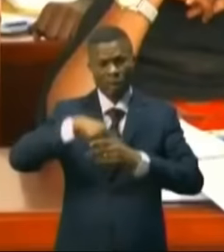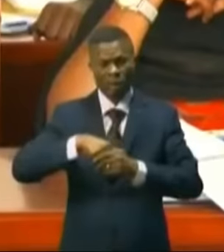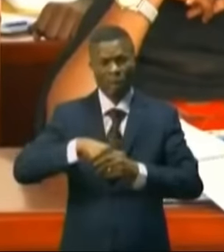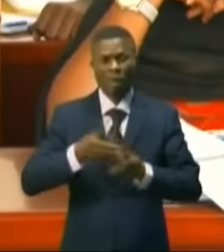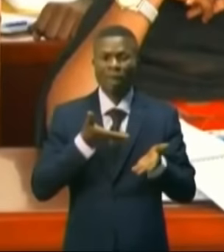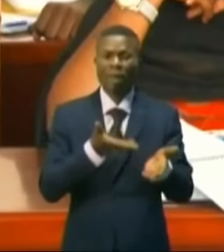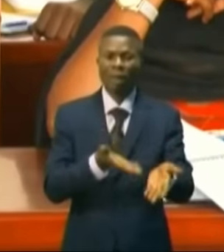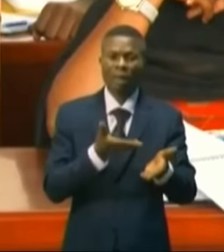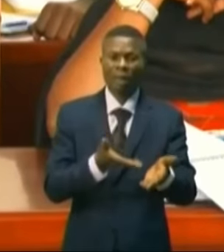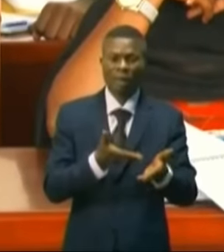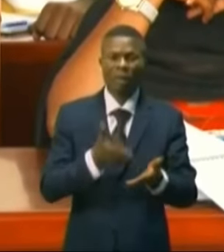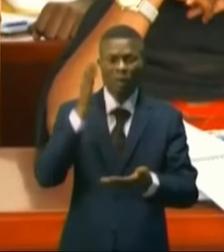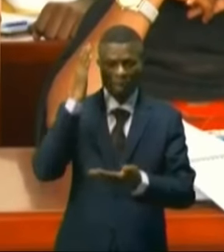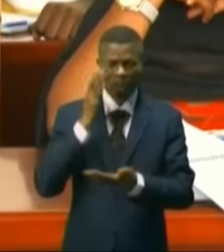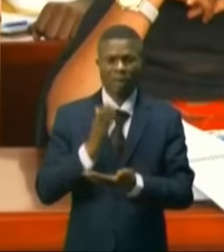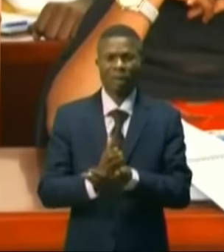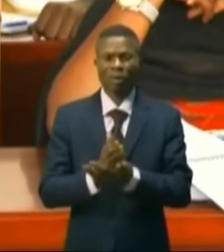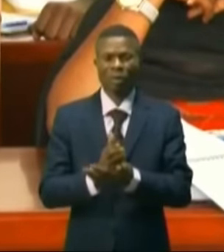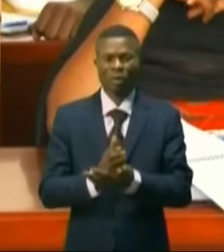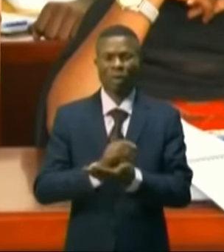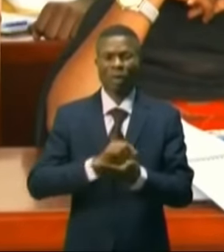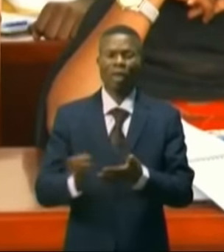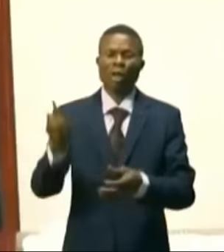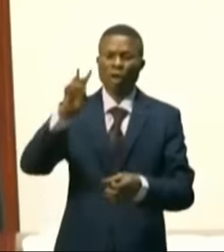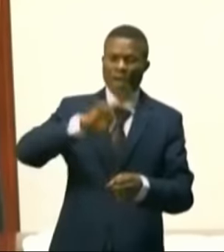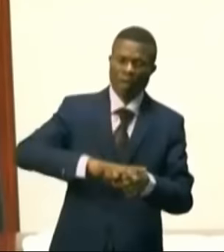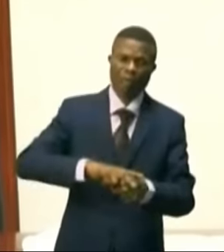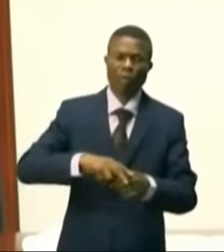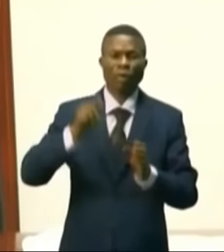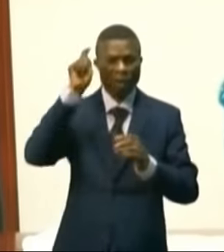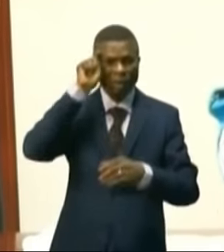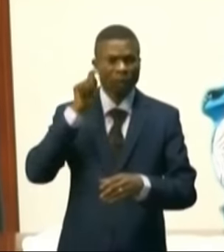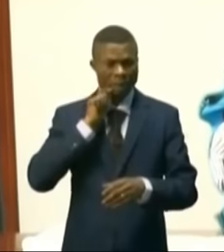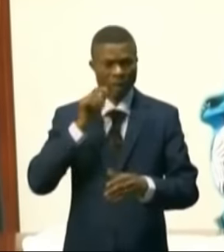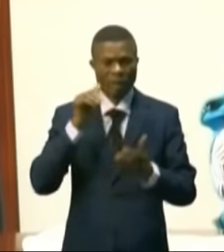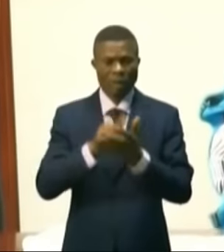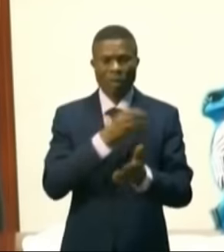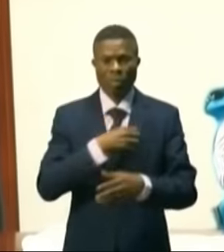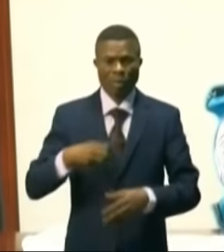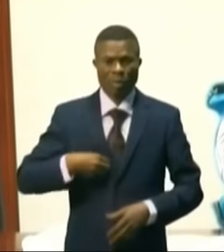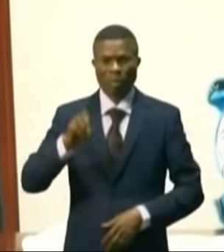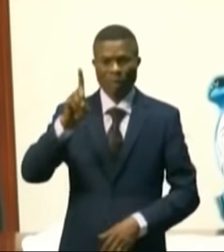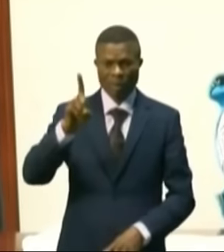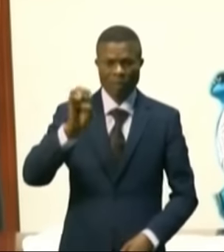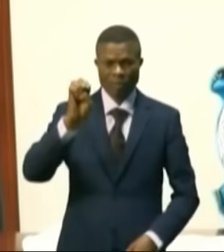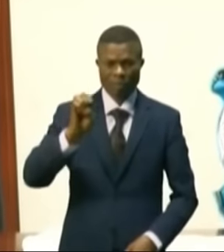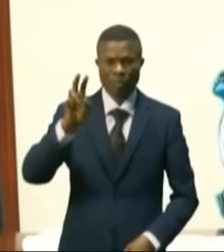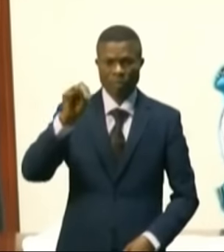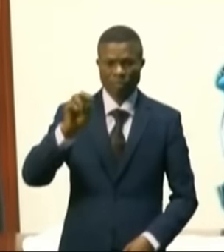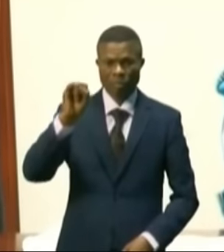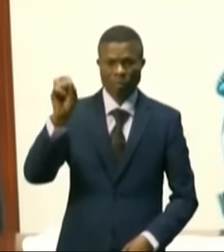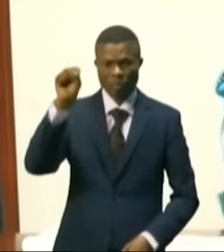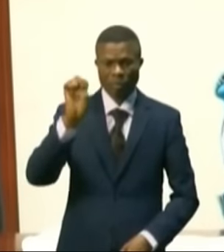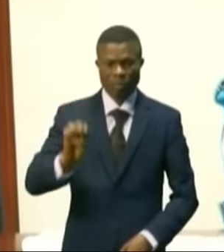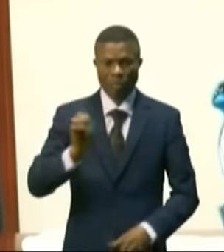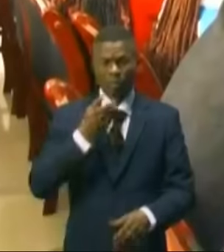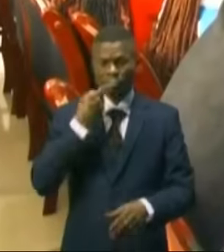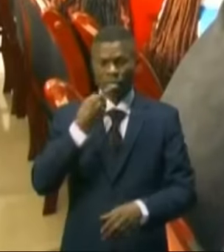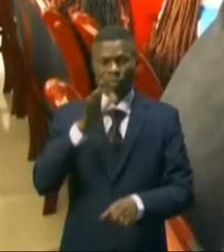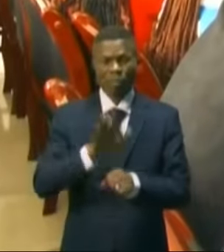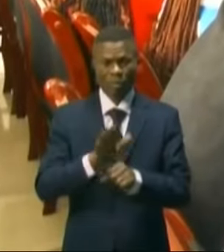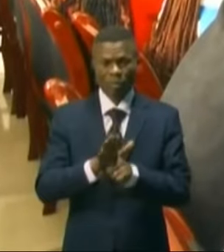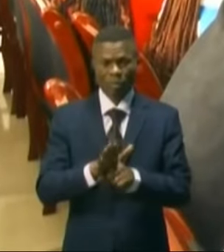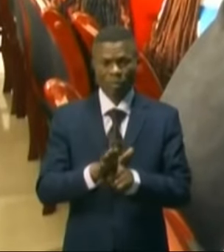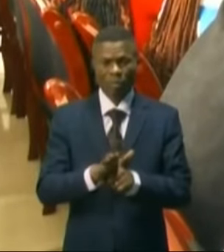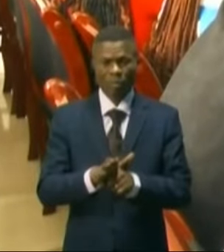favoriser l'éradication des harcèlements sexuels. Quant à Madame Denise Kassela, elle a concentré son exposé